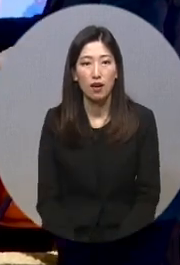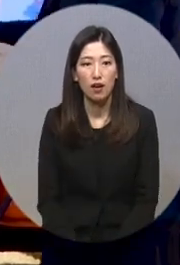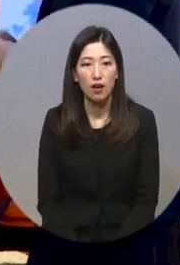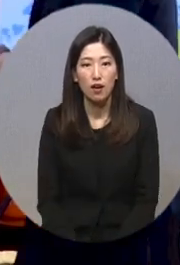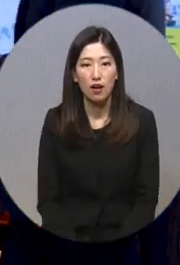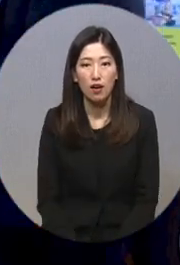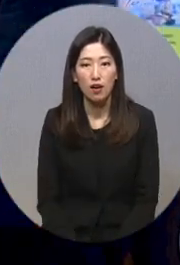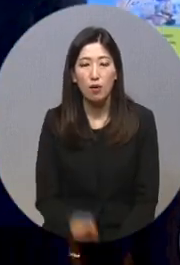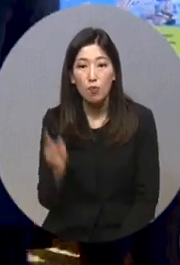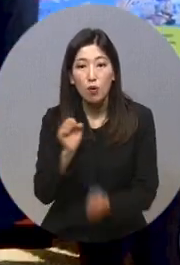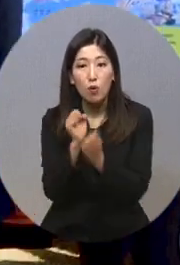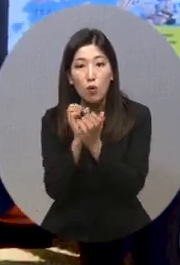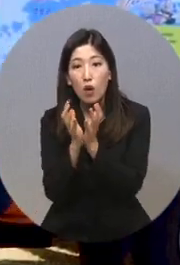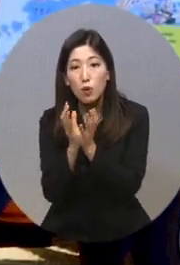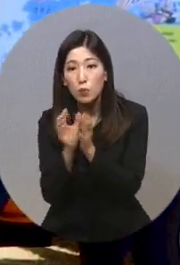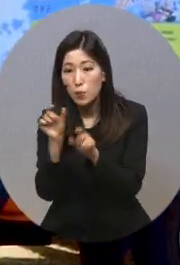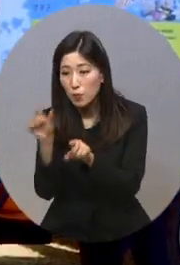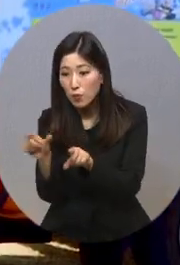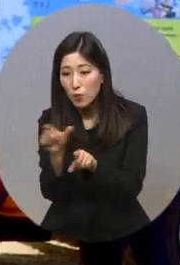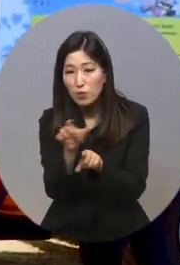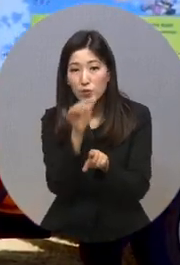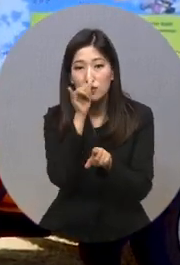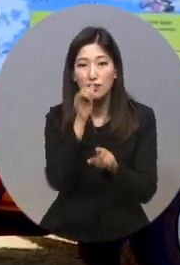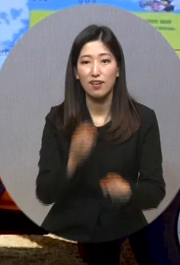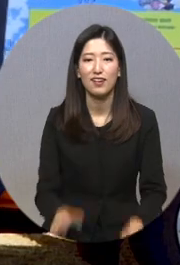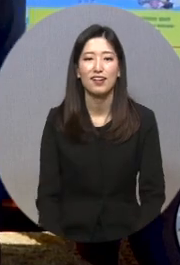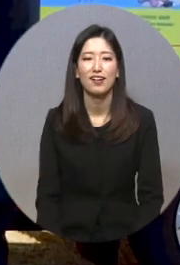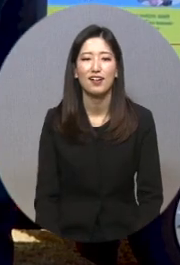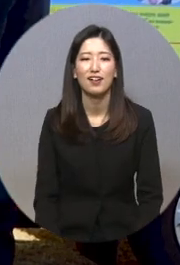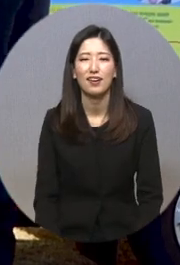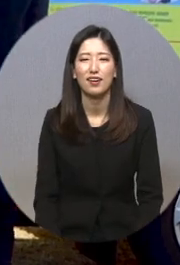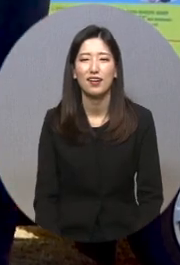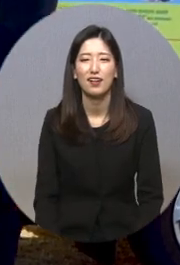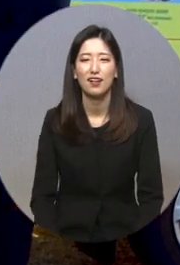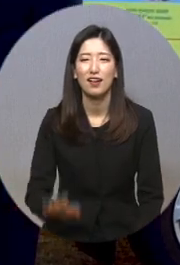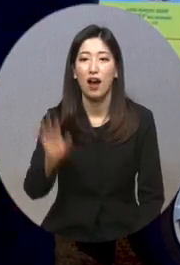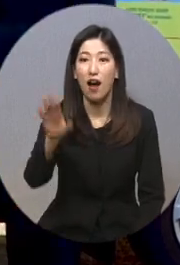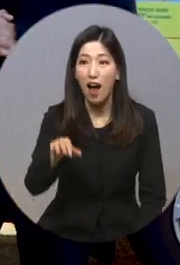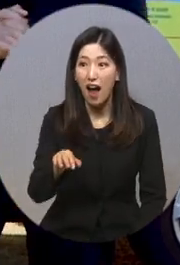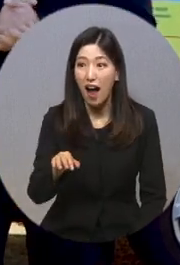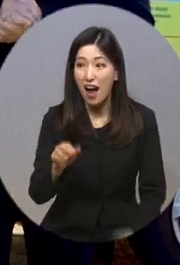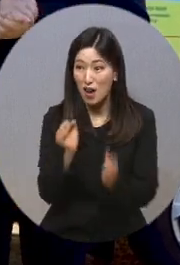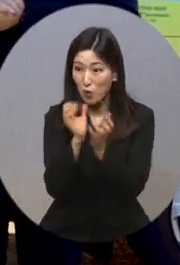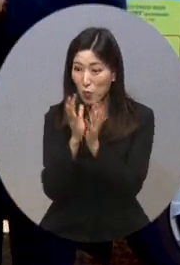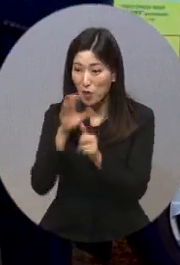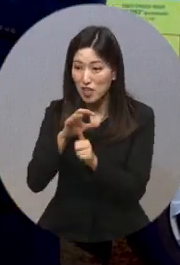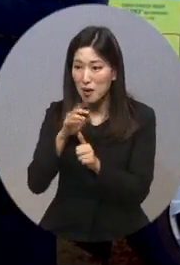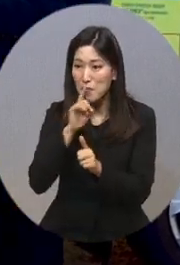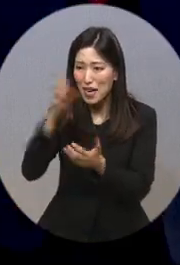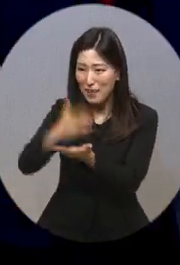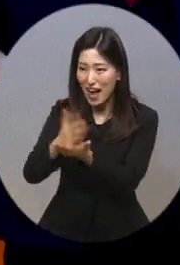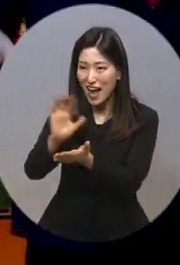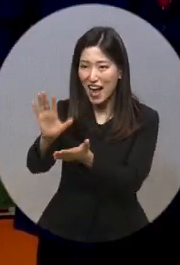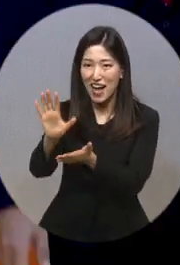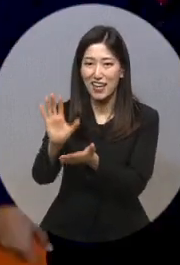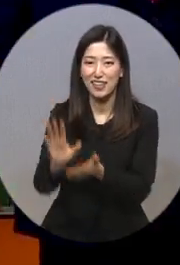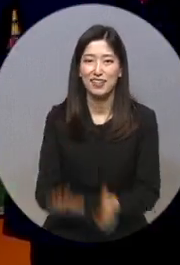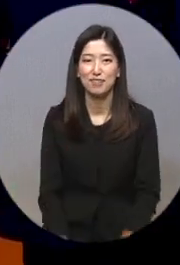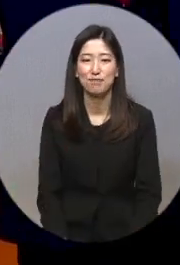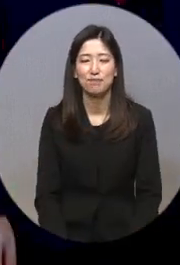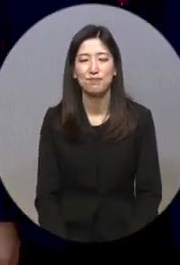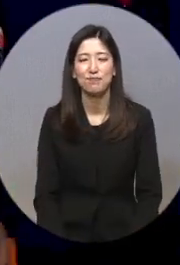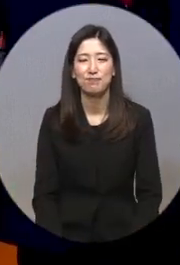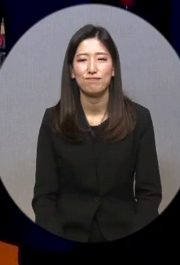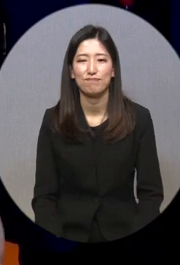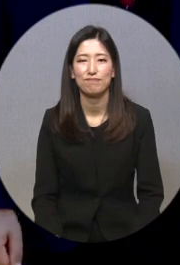갖다 놨지? 아예 맞습니다. 옷 입어서. 아니야 오빠 지금 얘기 좀 하네. 자 그러면